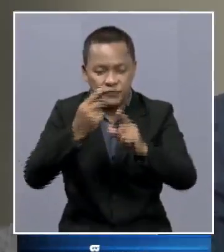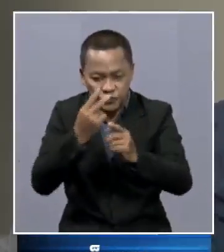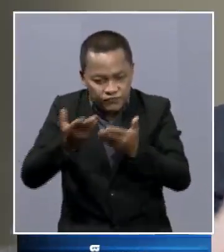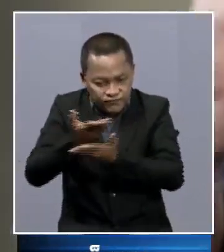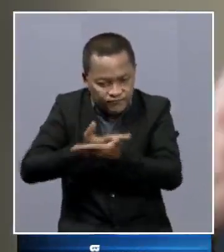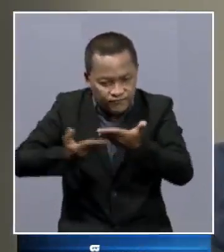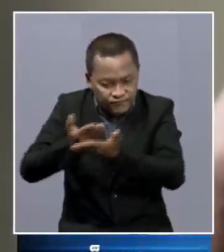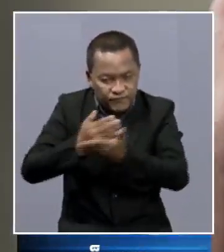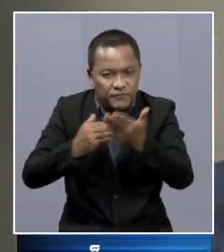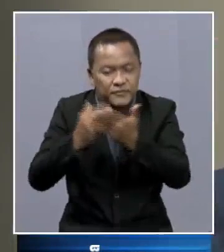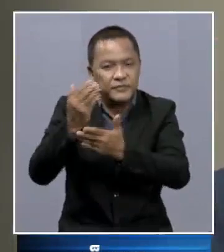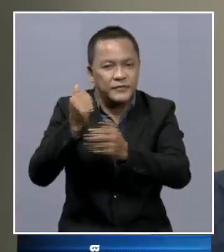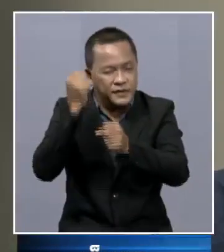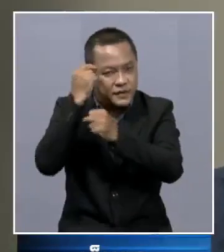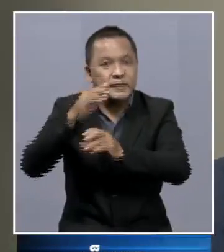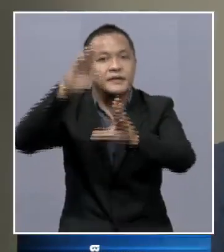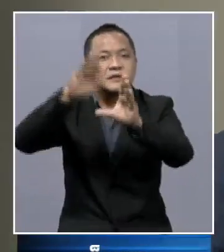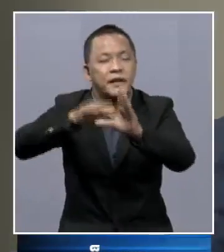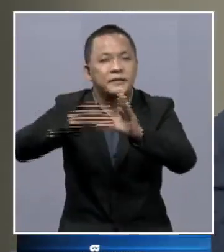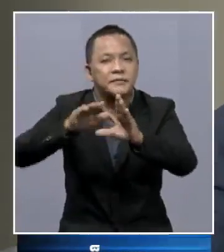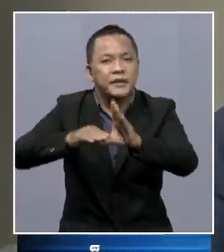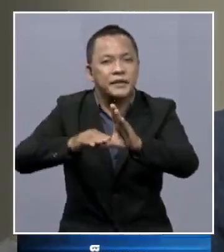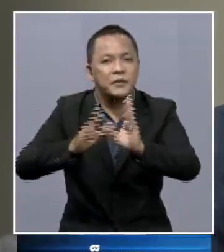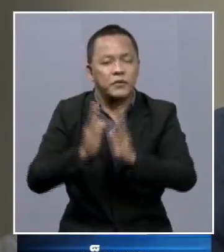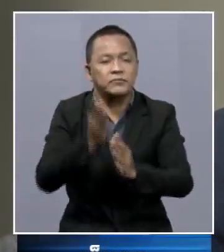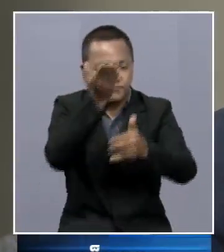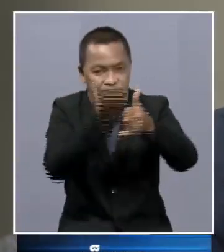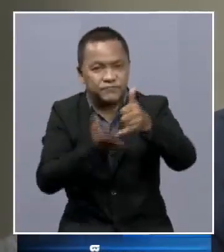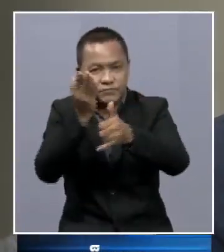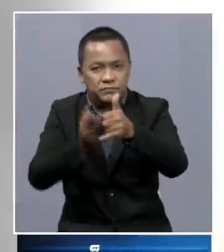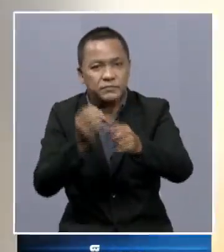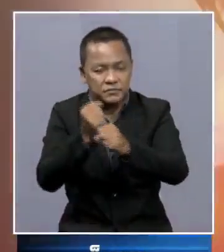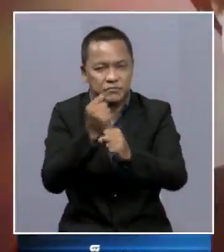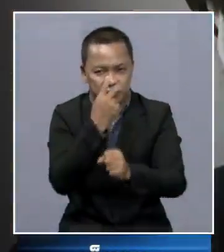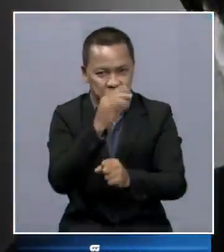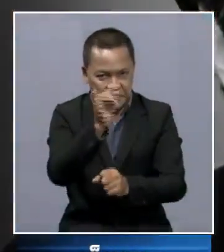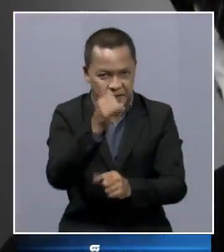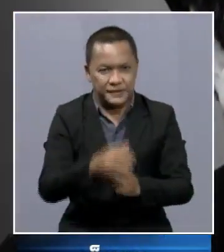ะผ่านด่านหายกไปได้เป็ผู้สมัได้จริงคนแบบนี้ถามวได้ร้ม may